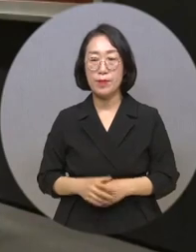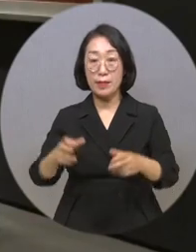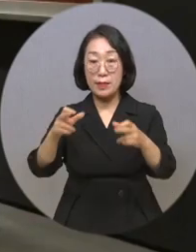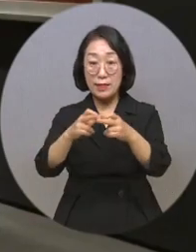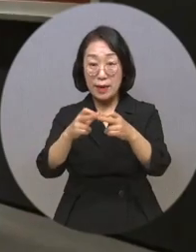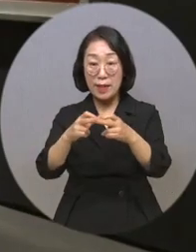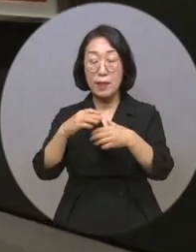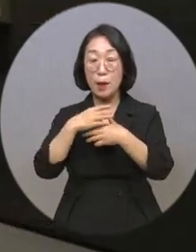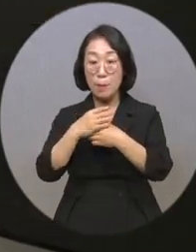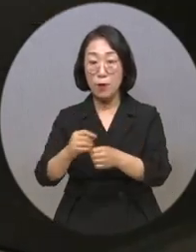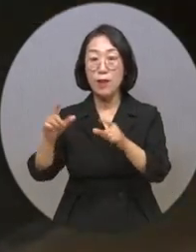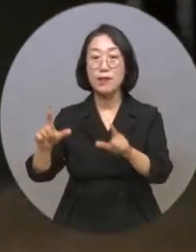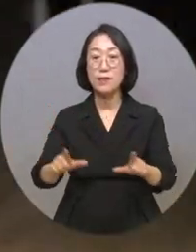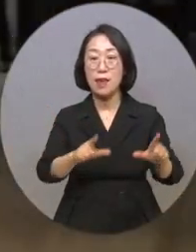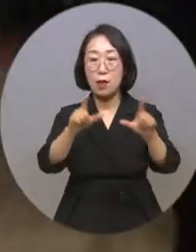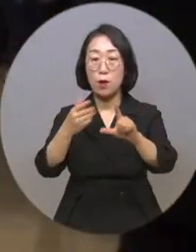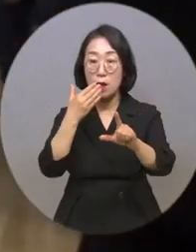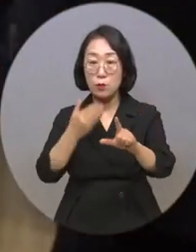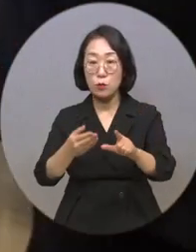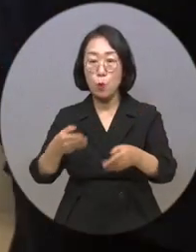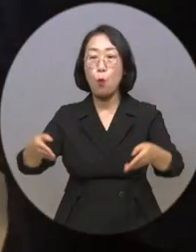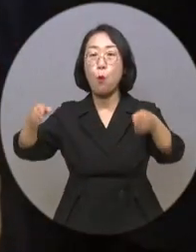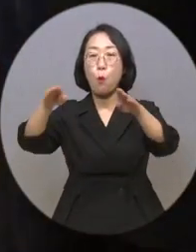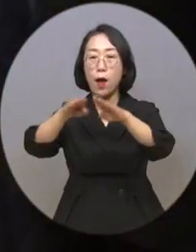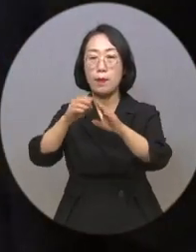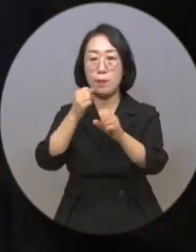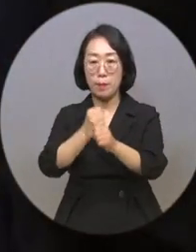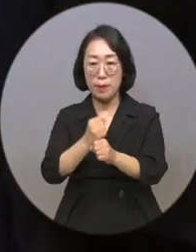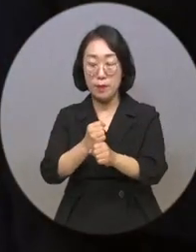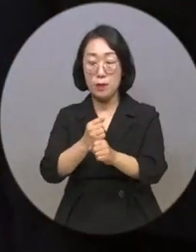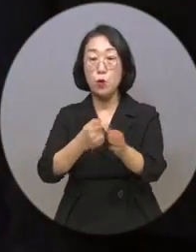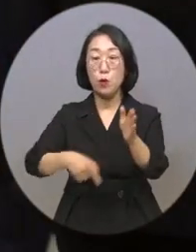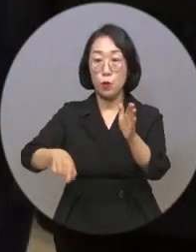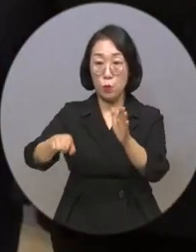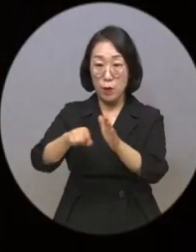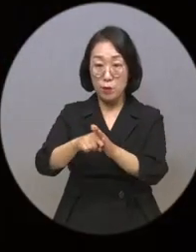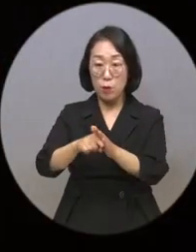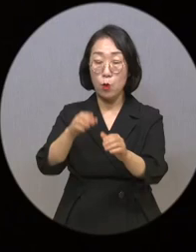장애인들이 편하게 생활할 수 있는 공간 마련에 힘을 보태기 위해